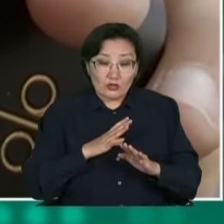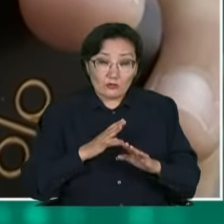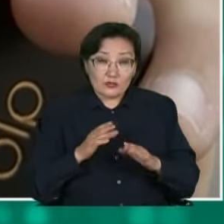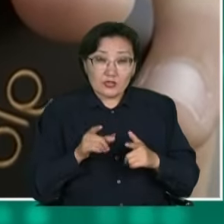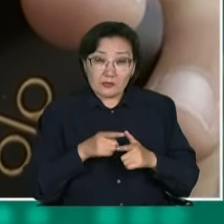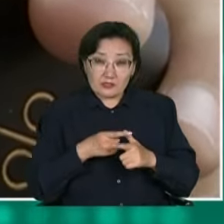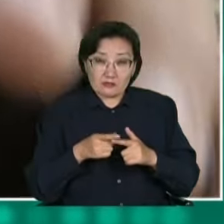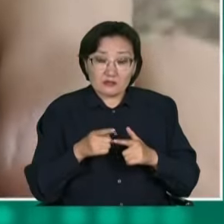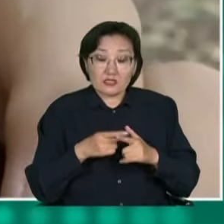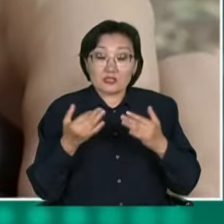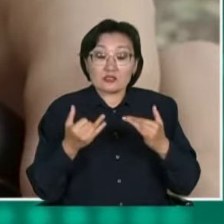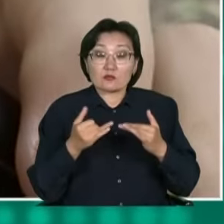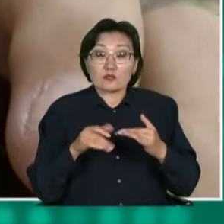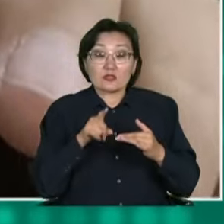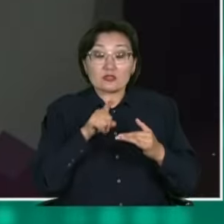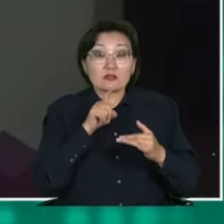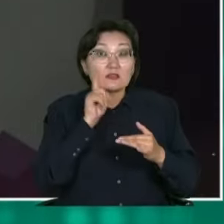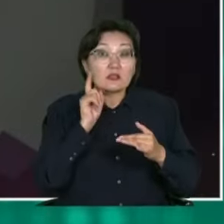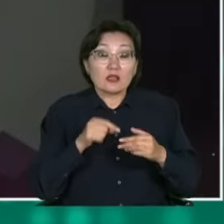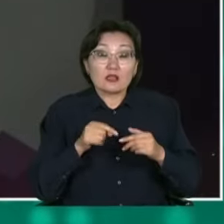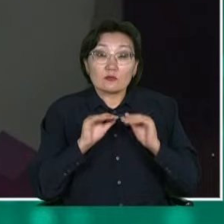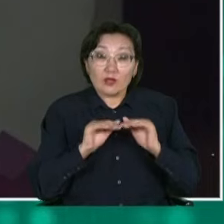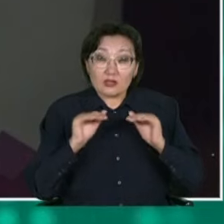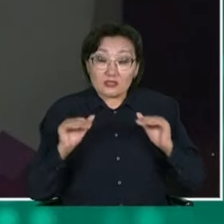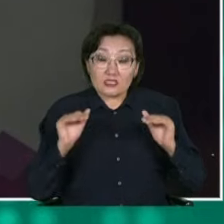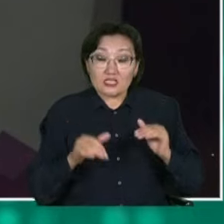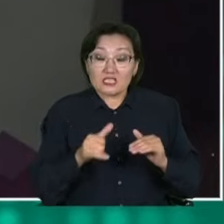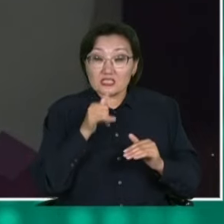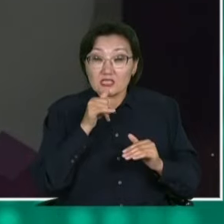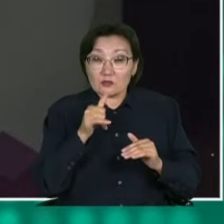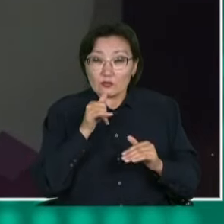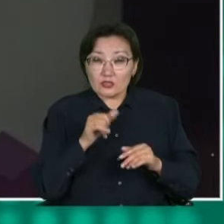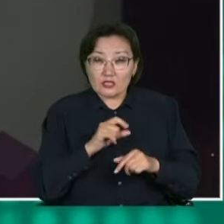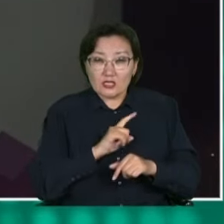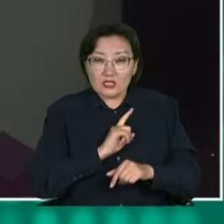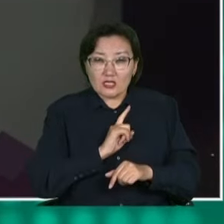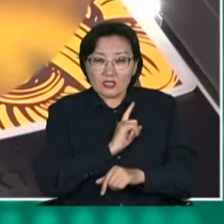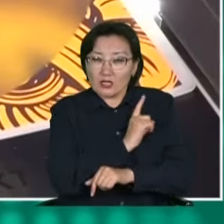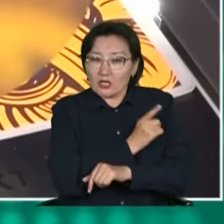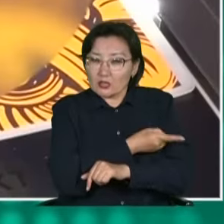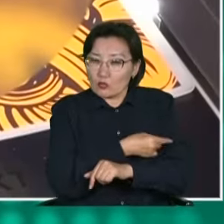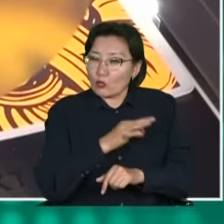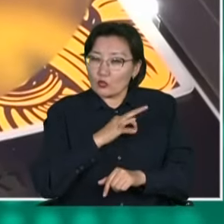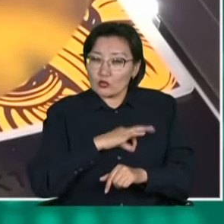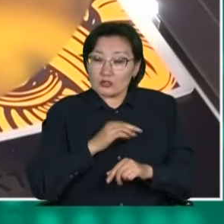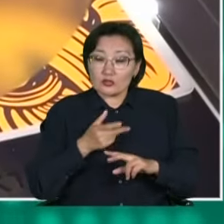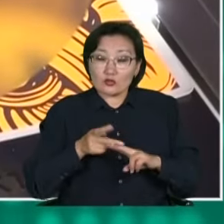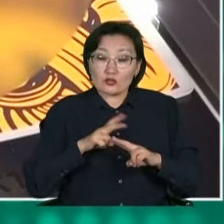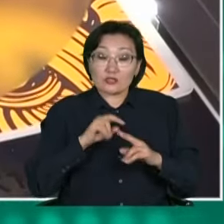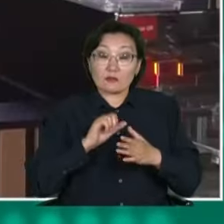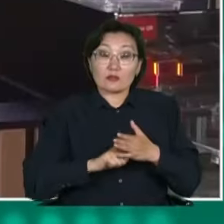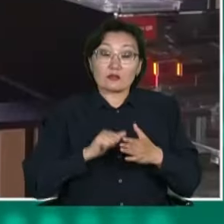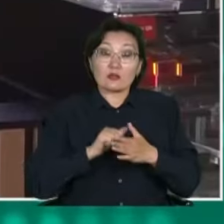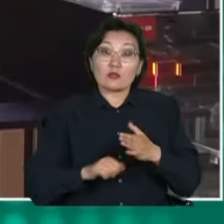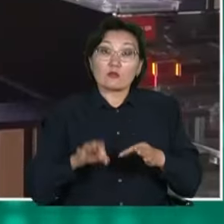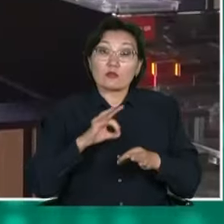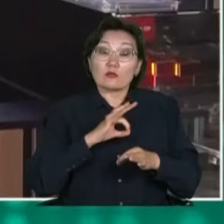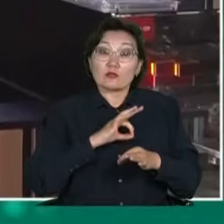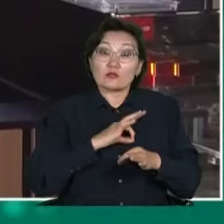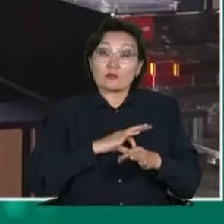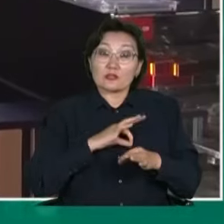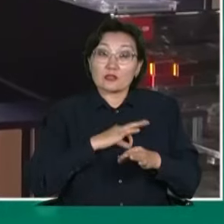Немесе қазіргі жас өспірімдерде осы темекілерді қатты еліктейтін болды ғой. Сол енді осы пайдалана